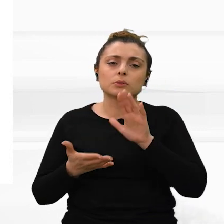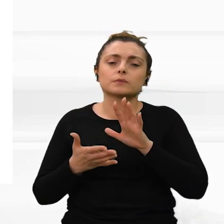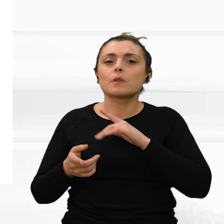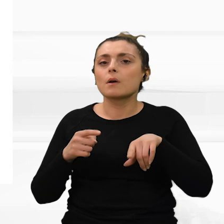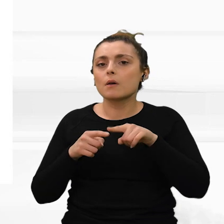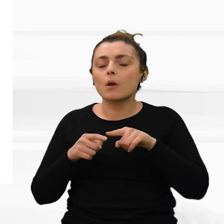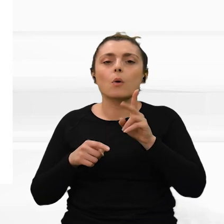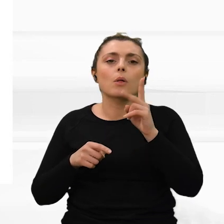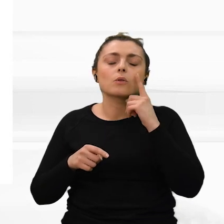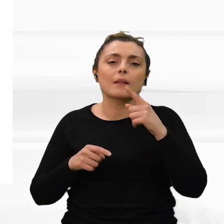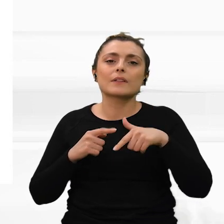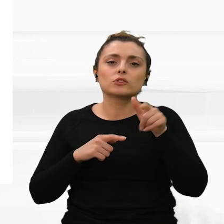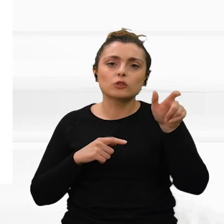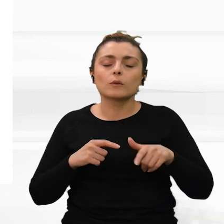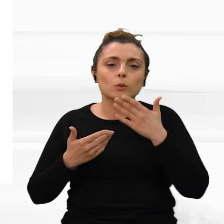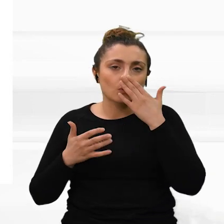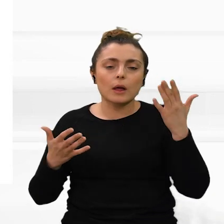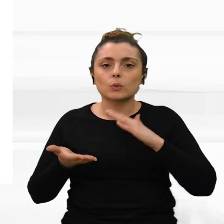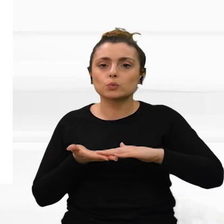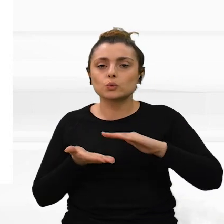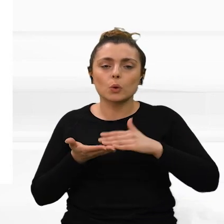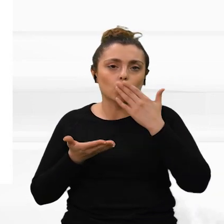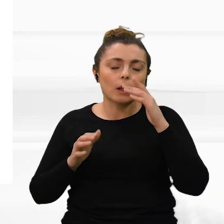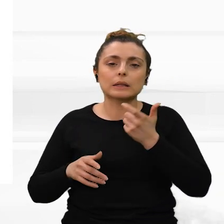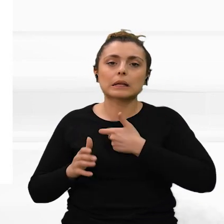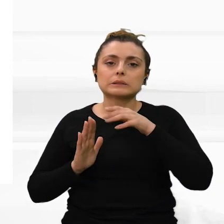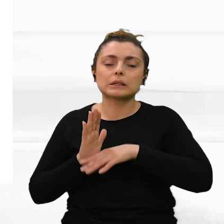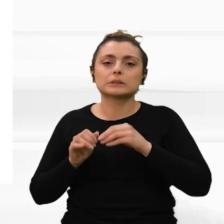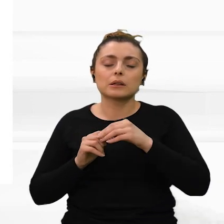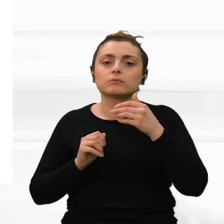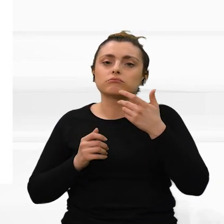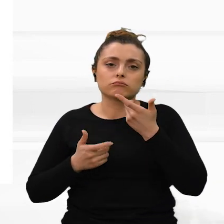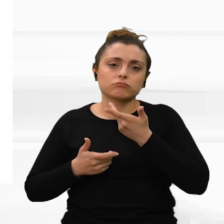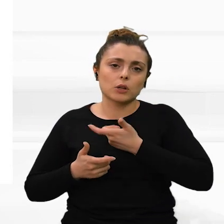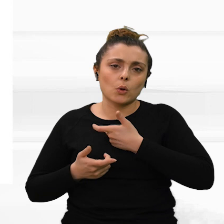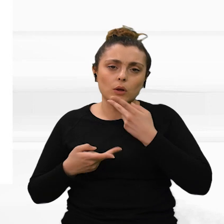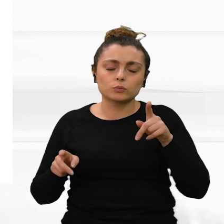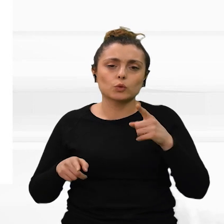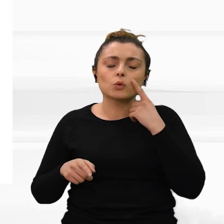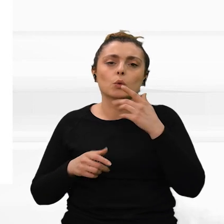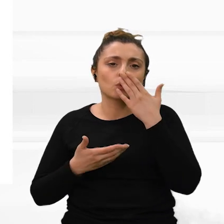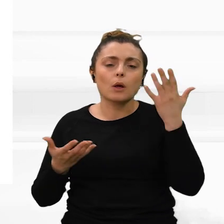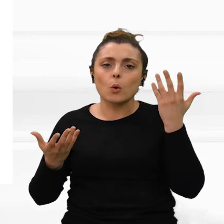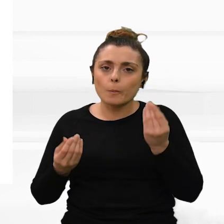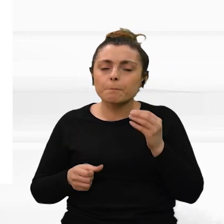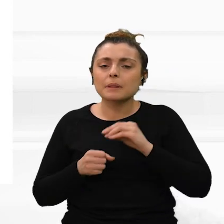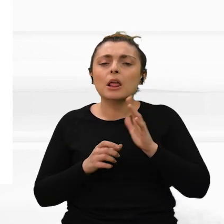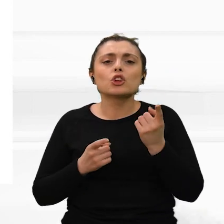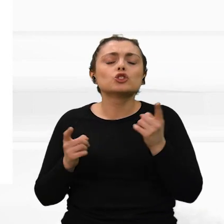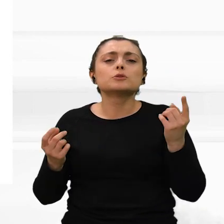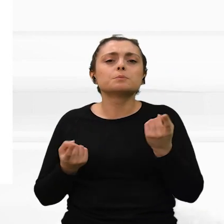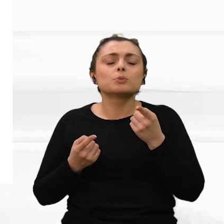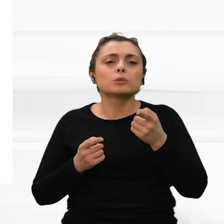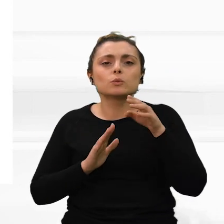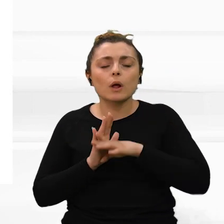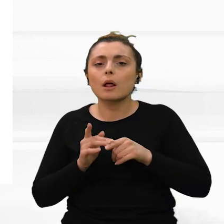yaklaşım sergiler ona göre filozoflar doğadaki düzeni Doğa yasası dedikleri ilkelerle Açıklar Buna göre doğada olup biten hiçbir